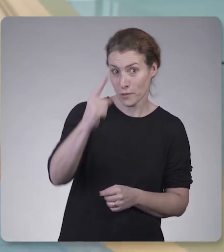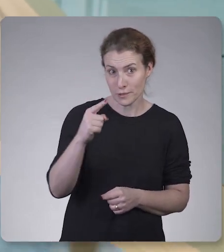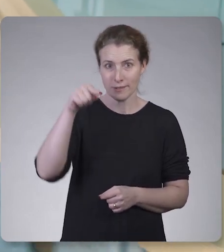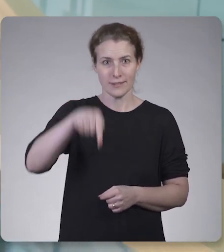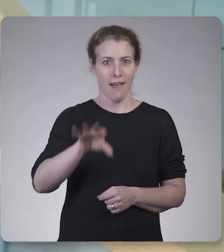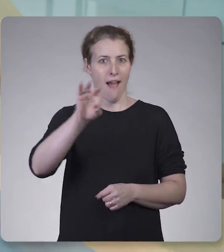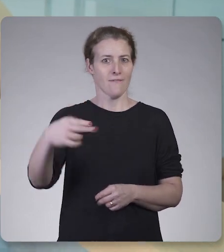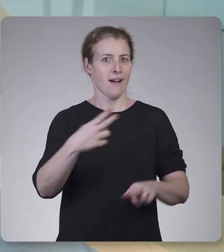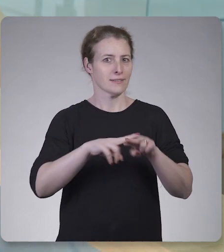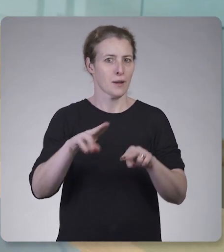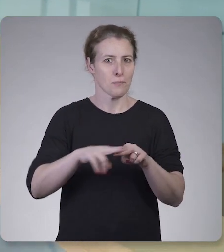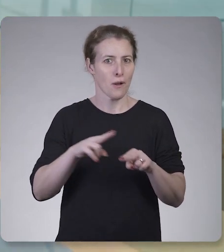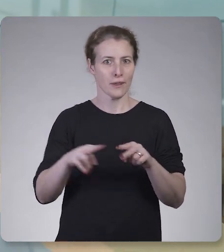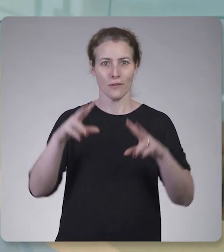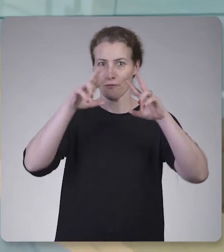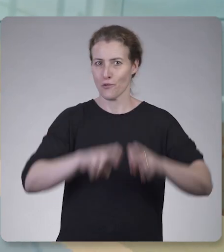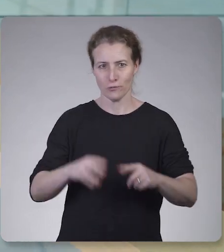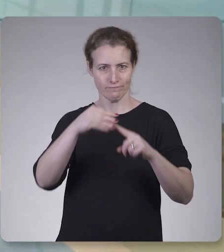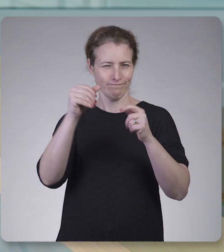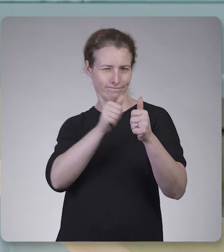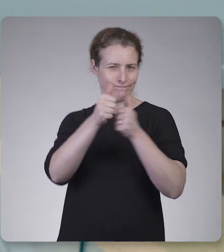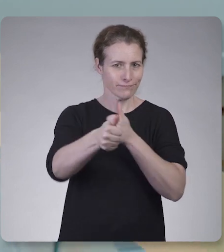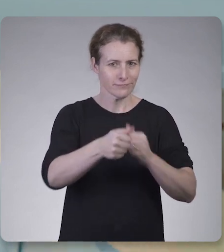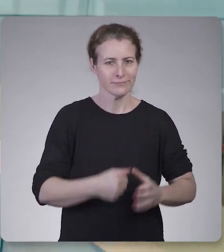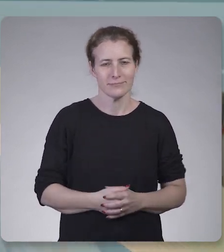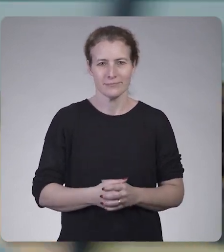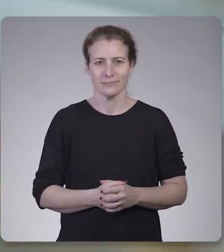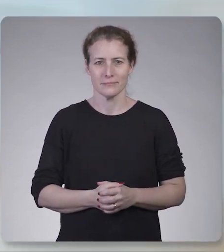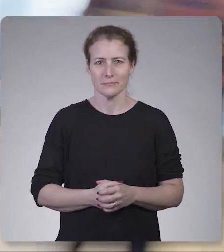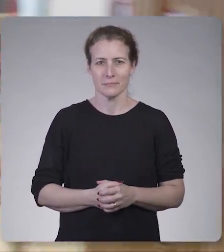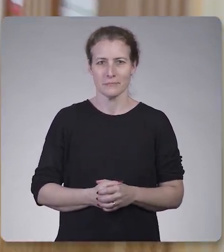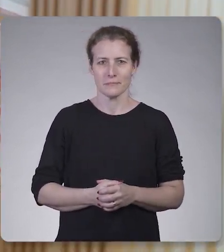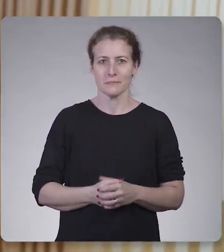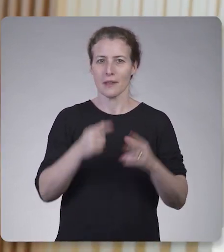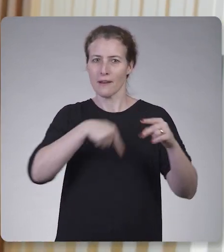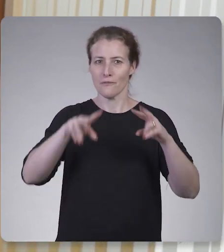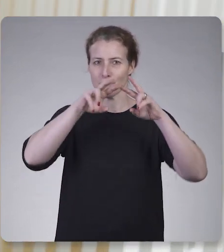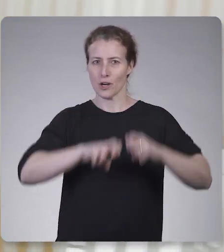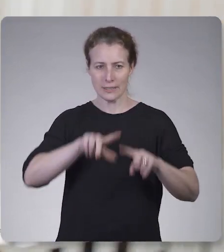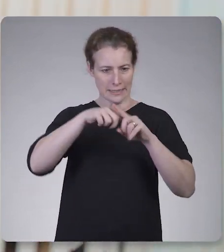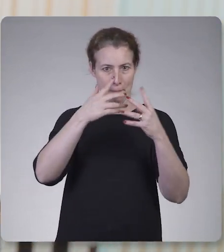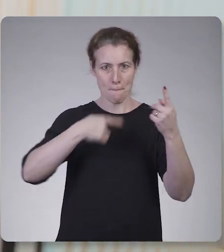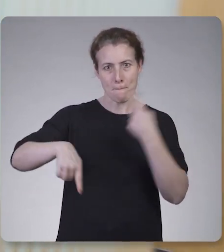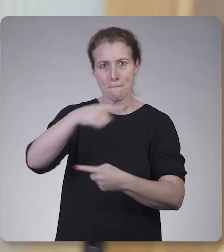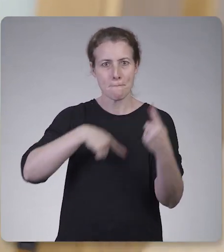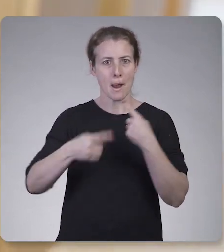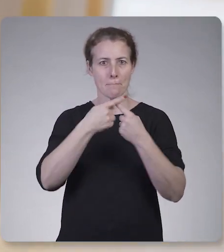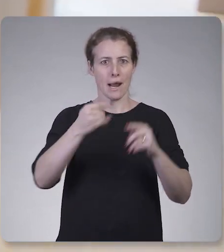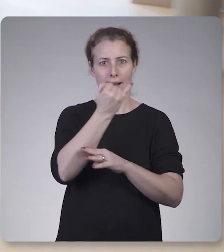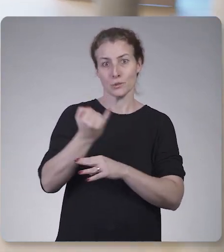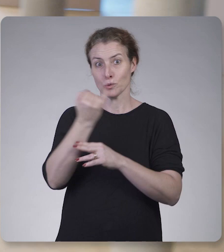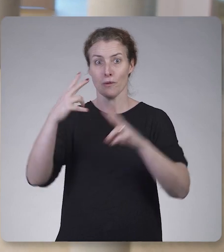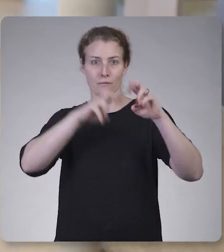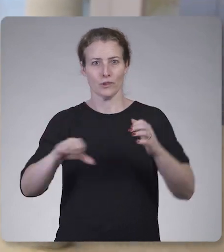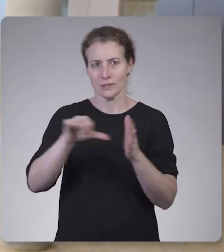Haben Sie gewusst, dass die FH St. Pölten bei der Forschung ganz vorne mit dabei ist? Wir forschen interdisziplinär in mehreren Instituten